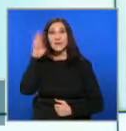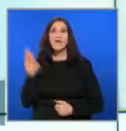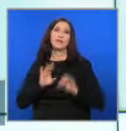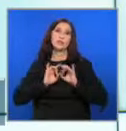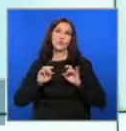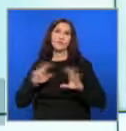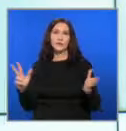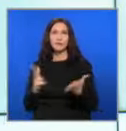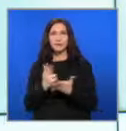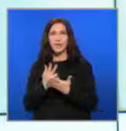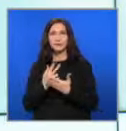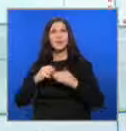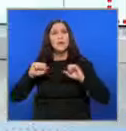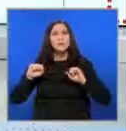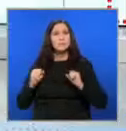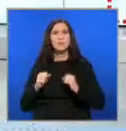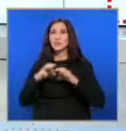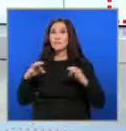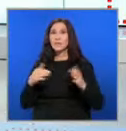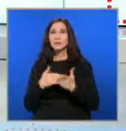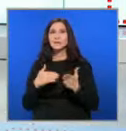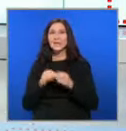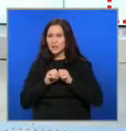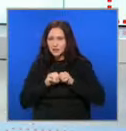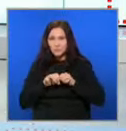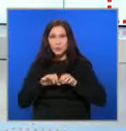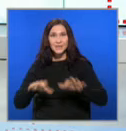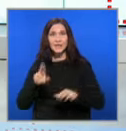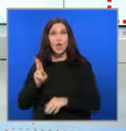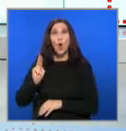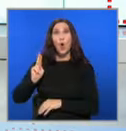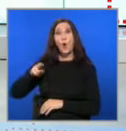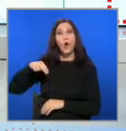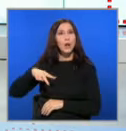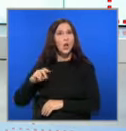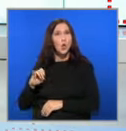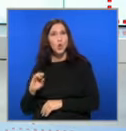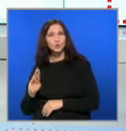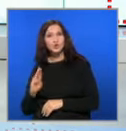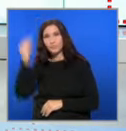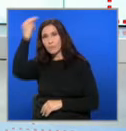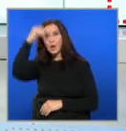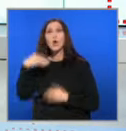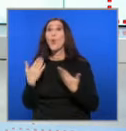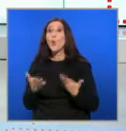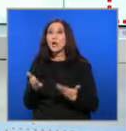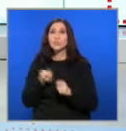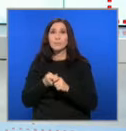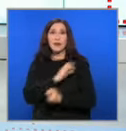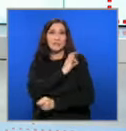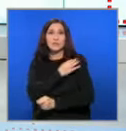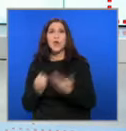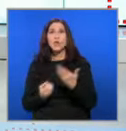Здравейте с новините в 18. Спешни мерки заради разпространението на коклюш у нас. Кога ще се постави ваксината